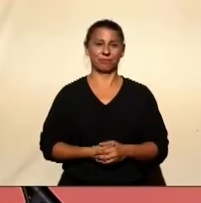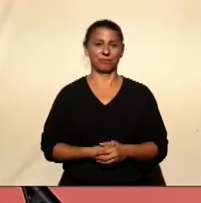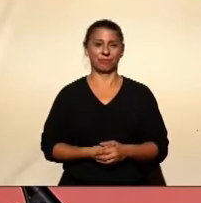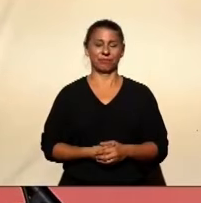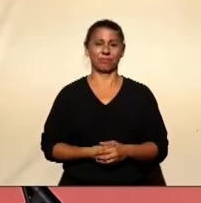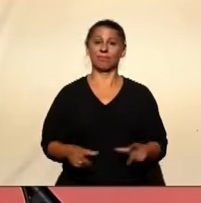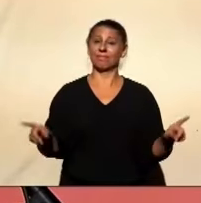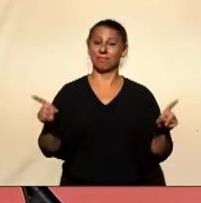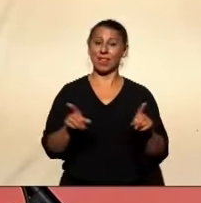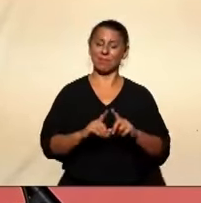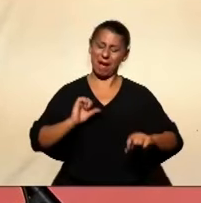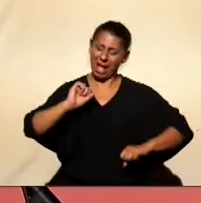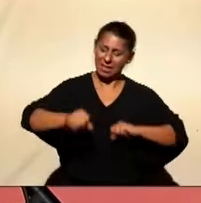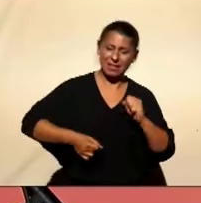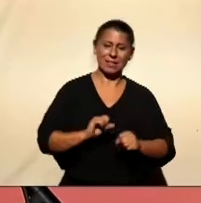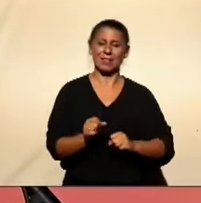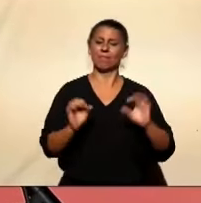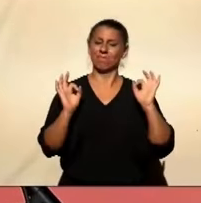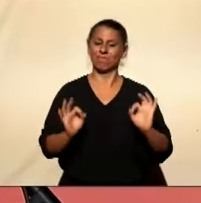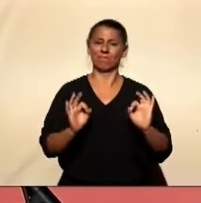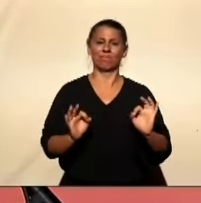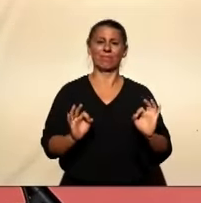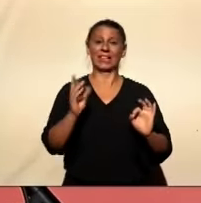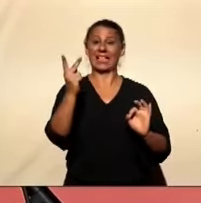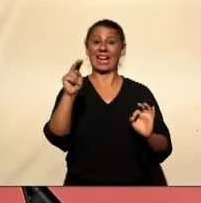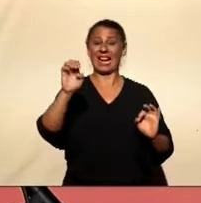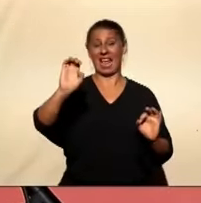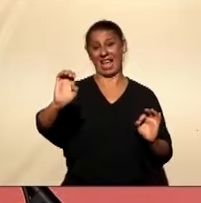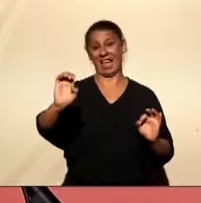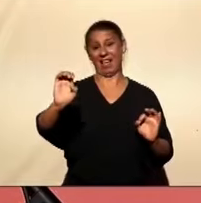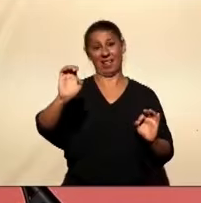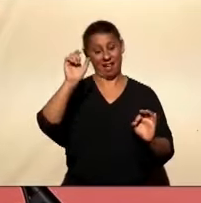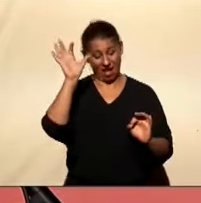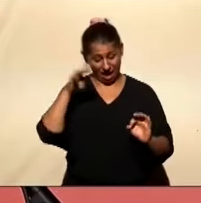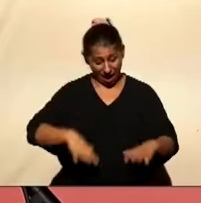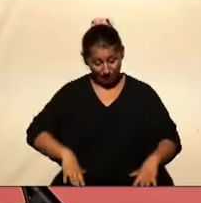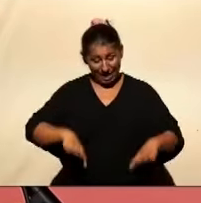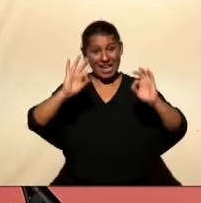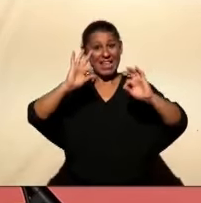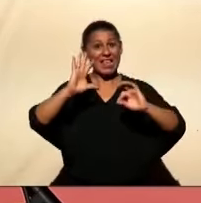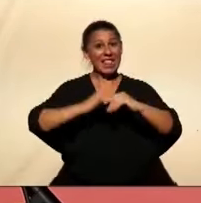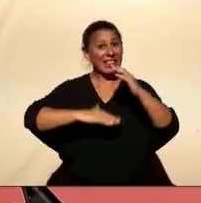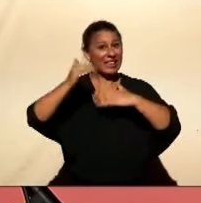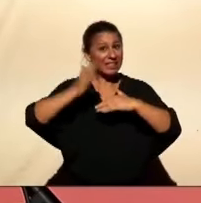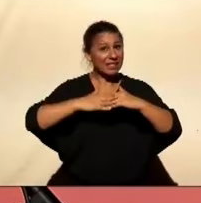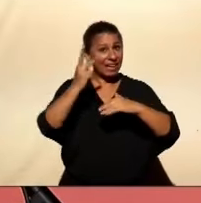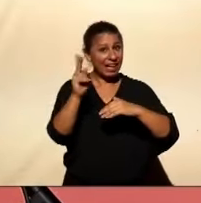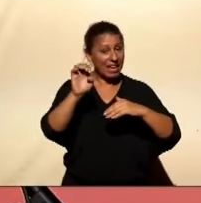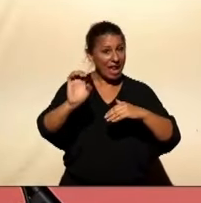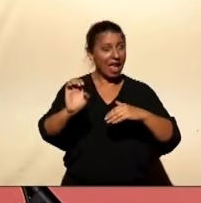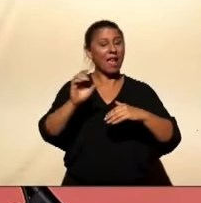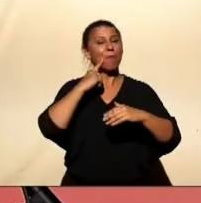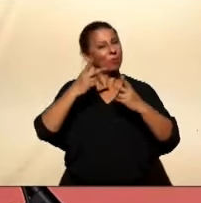με την μαχητικότητα που χαρακτηρίζει την ΚΝΕ από την ίδρυσή της ακόμα, που επέτρεψε